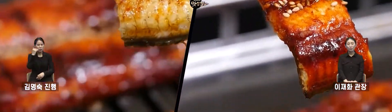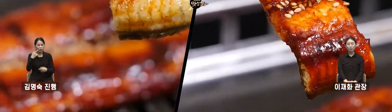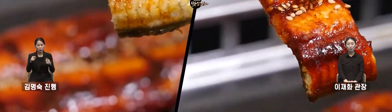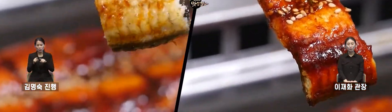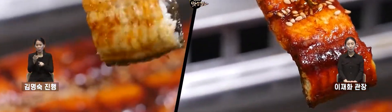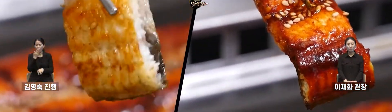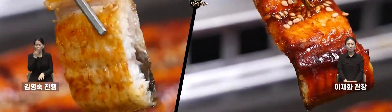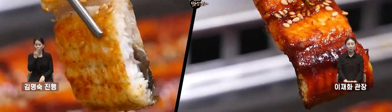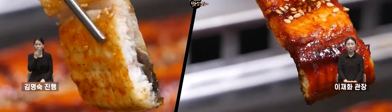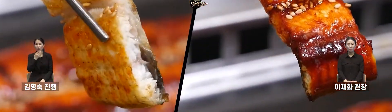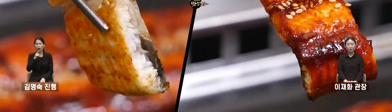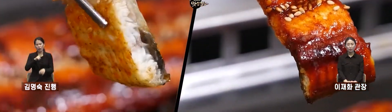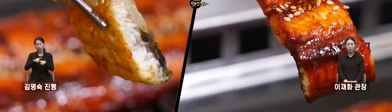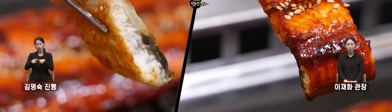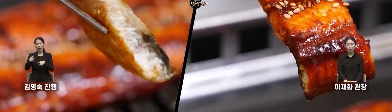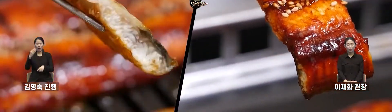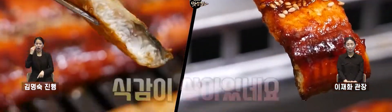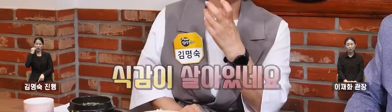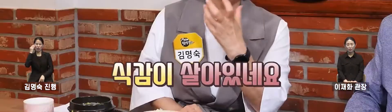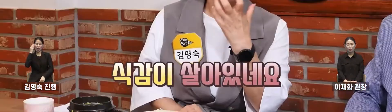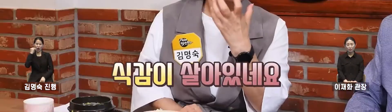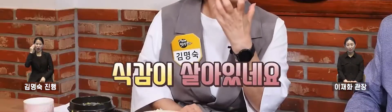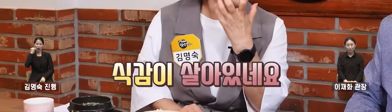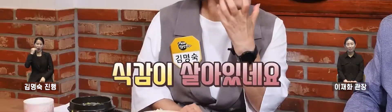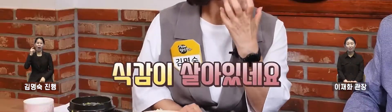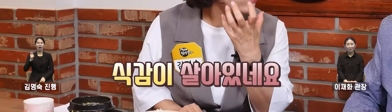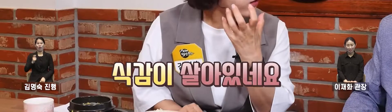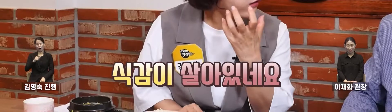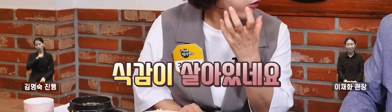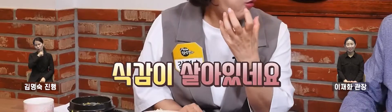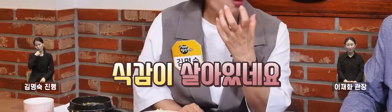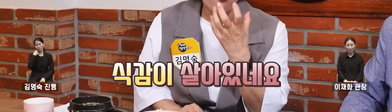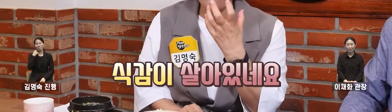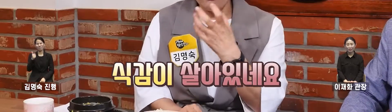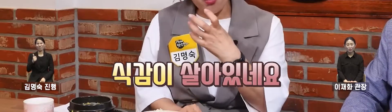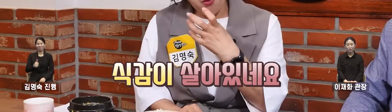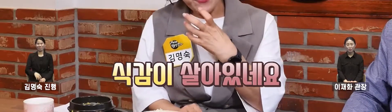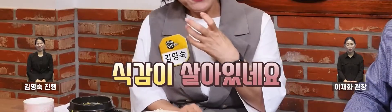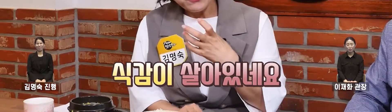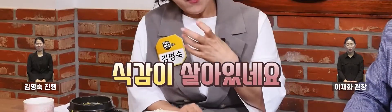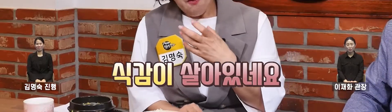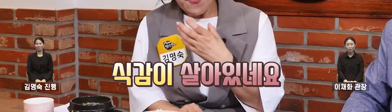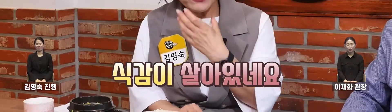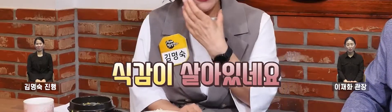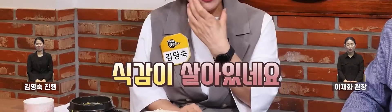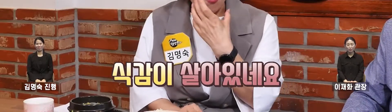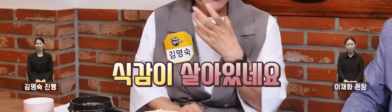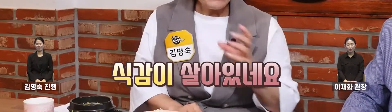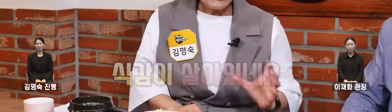파김치랑만 먹으니까 장어의 식감이 막 더 살아나요. 오,